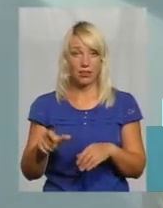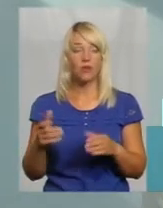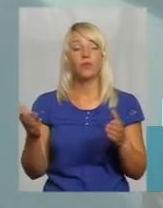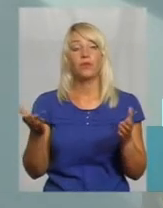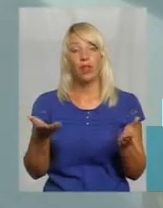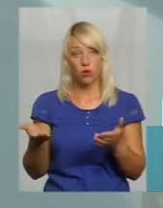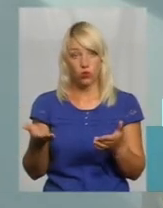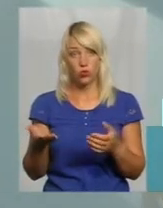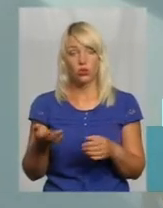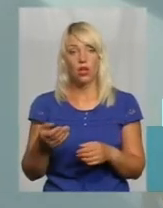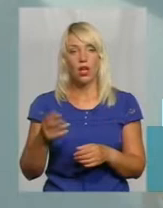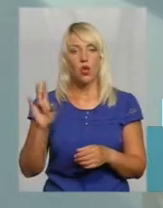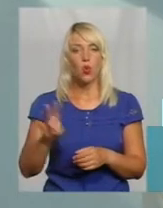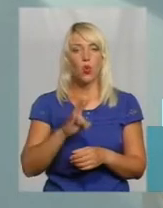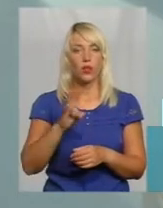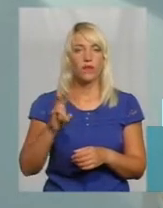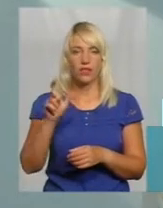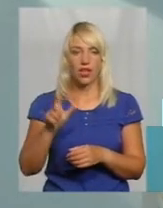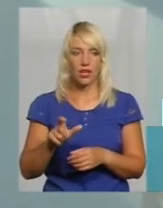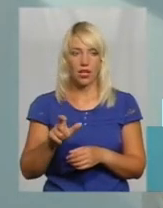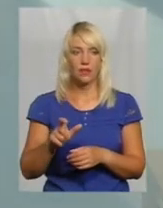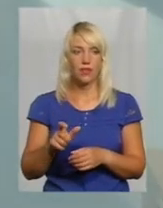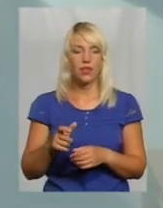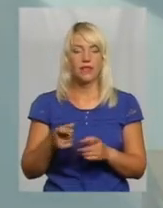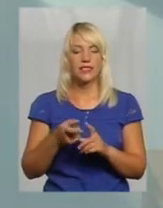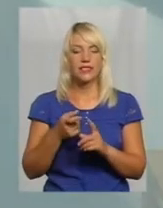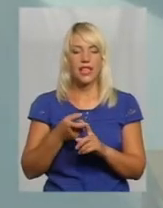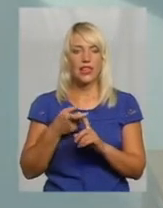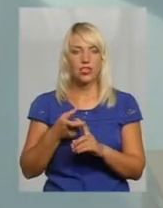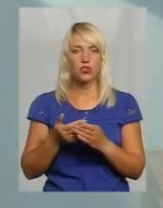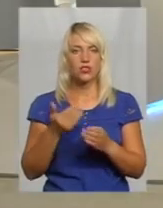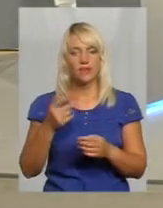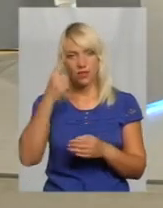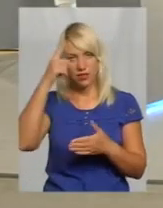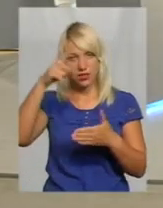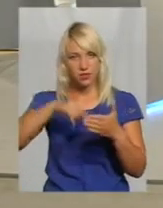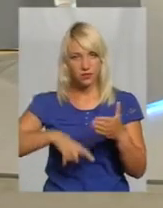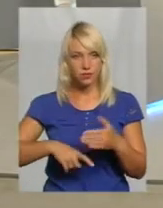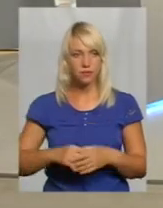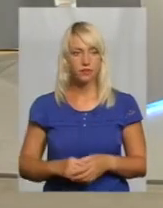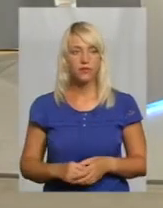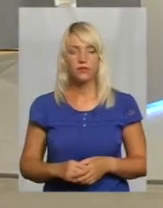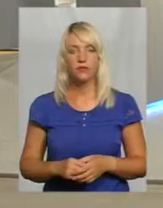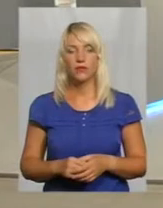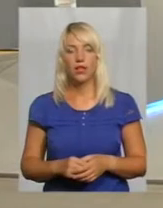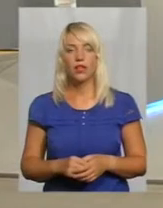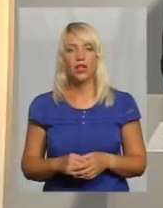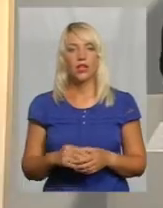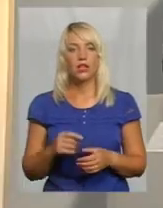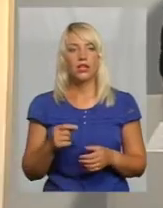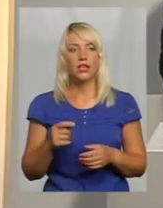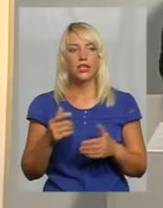якогось духовника, скажімо так, священника, в залежності від конфесії. А ви розкажіть детальніше, все ж таки,